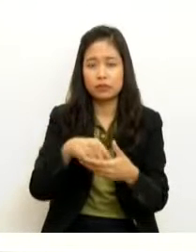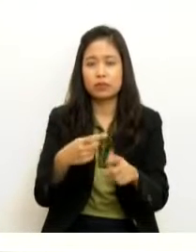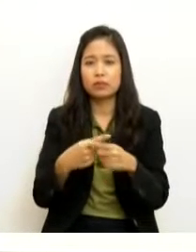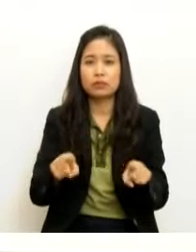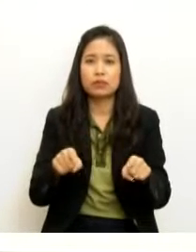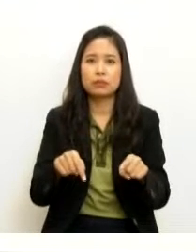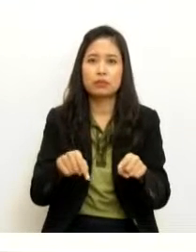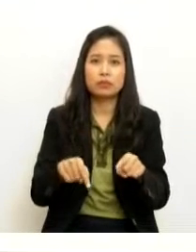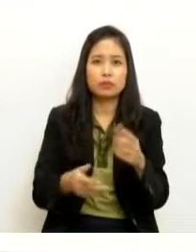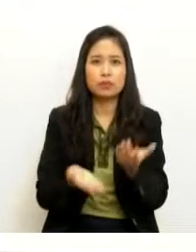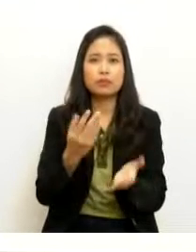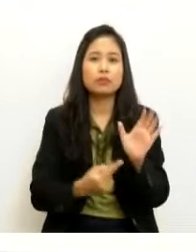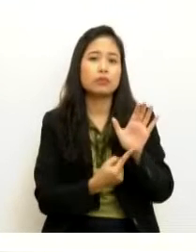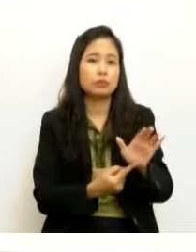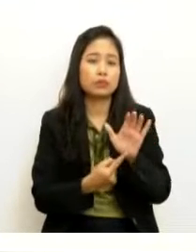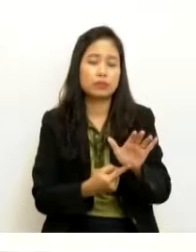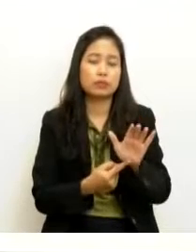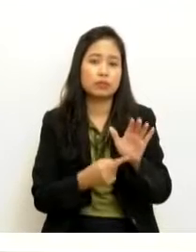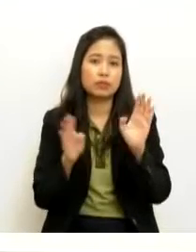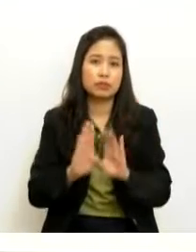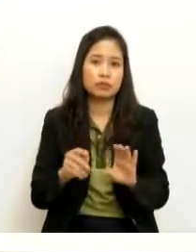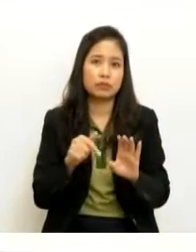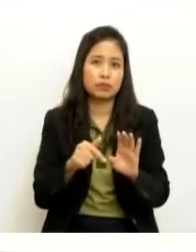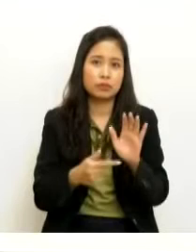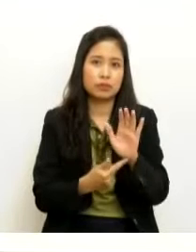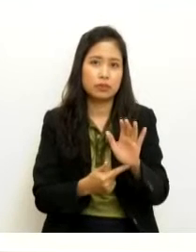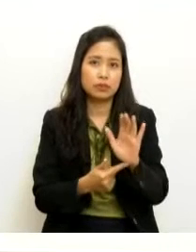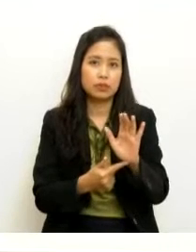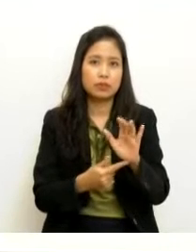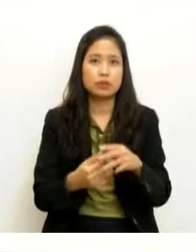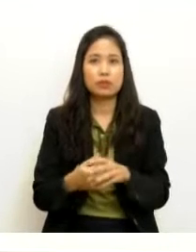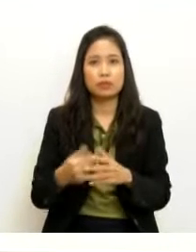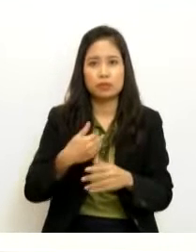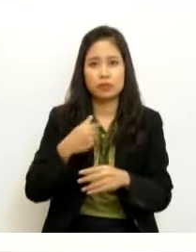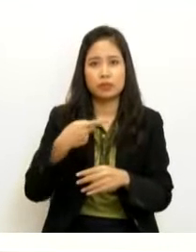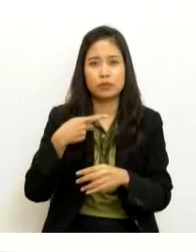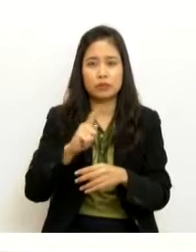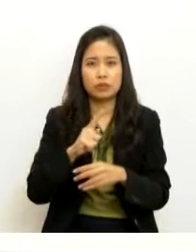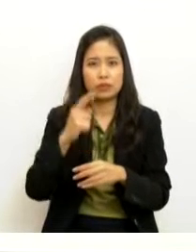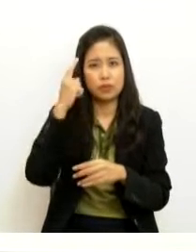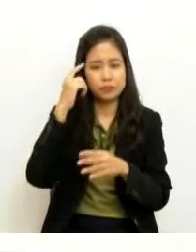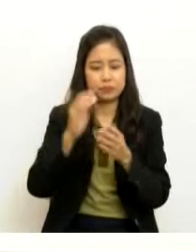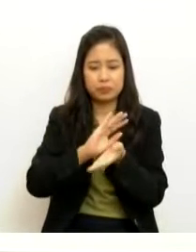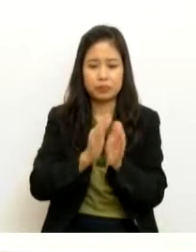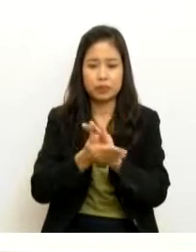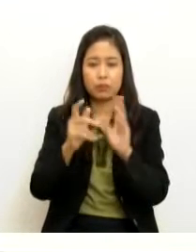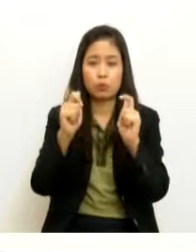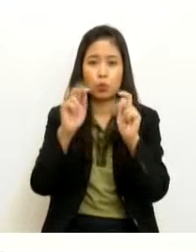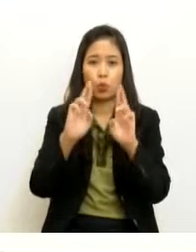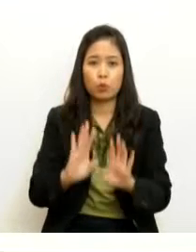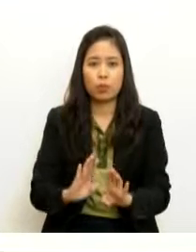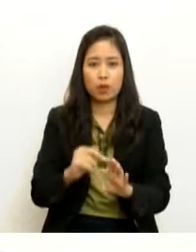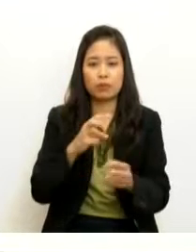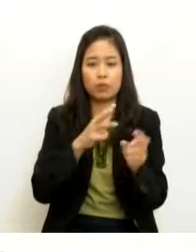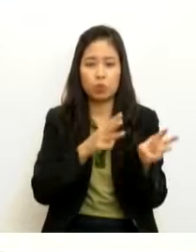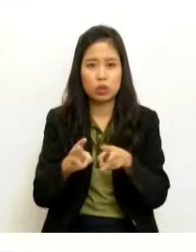อย่างเงี้ยผมยกตัวอย่างอย่างนี้เป็นต้นซึ่งอาจจะเป็นประโยชน์กับทางโรงเรียนอาจจะต้องปรับรูปแบบและวิธีการซึ่งรายละ